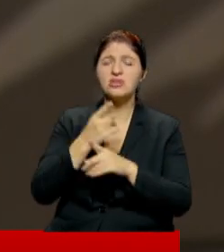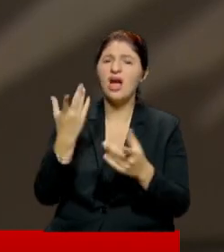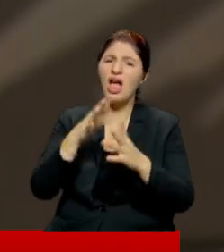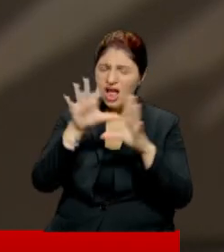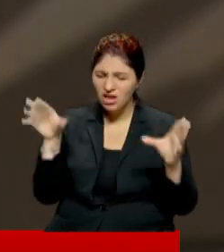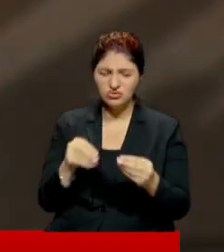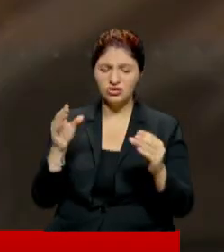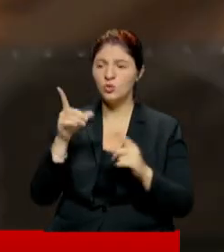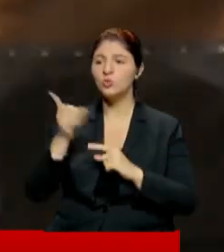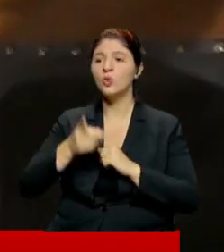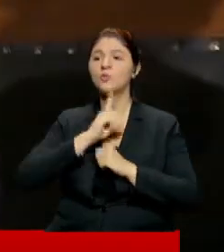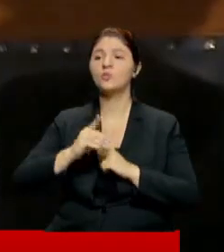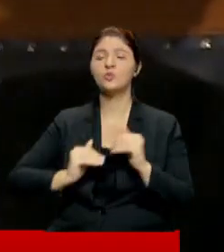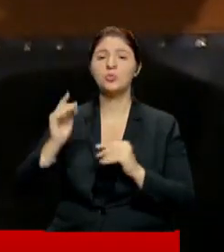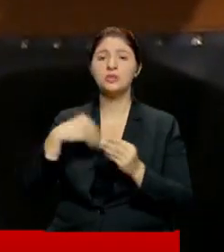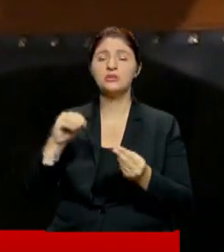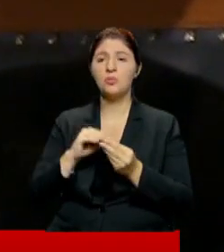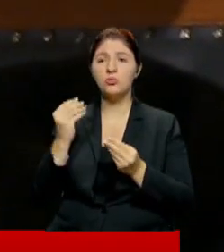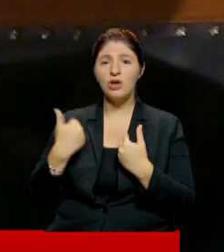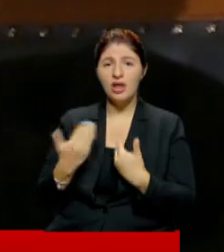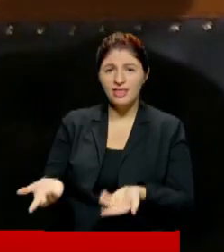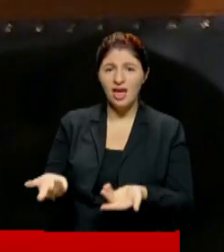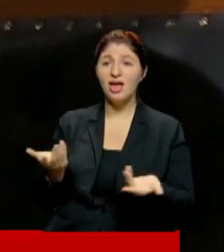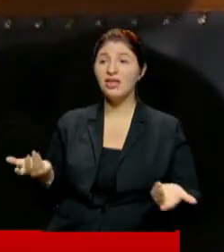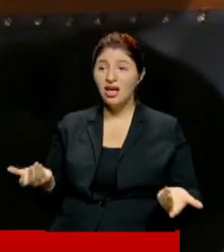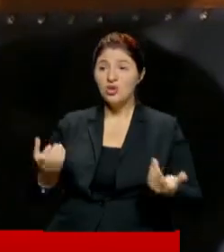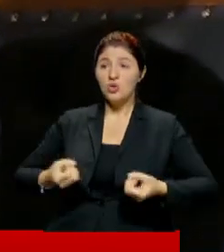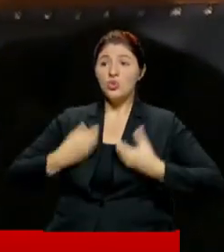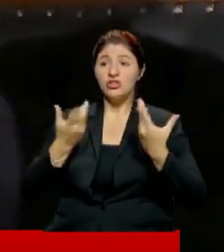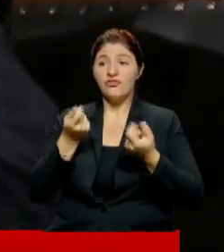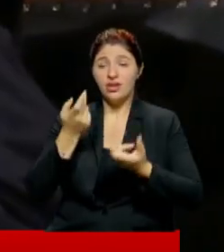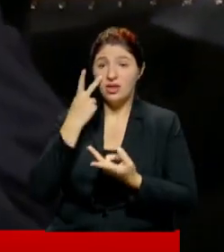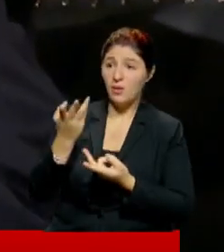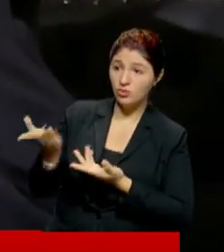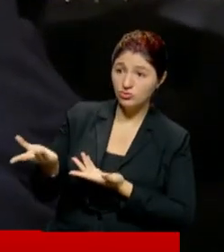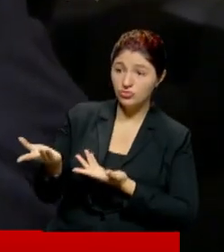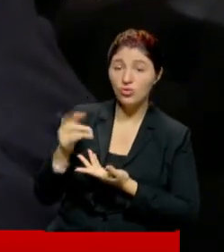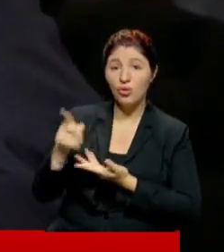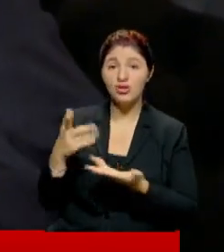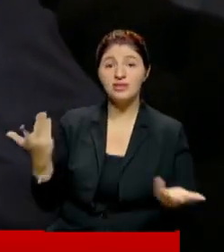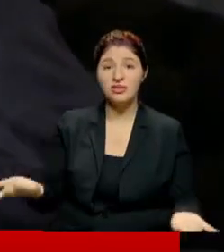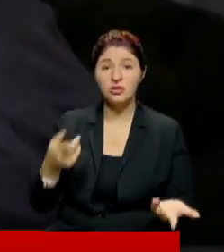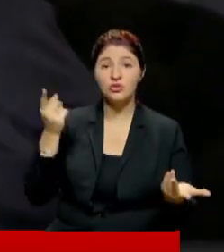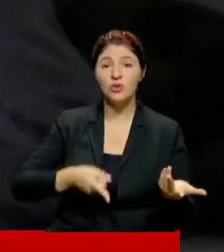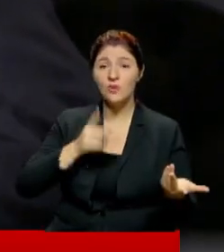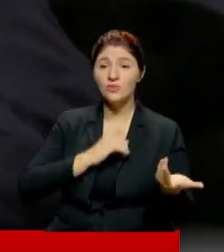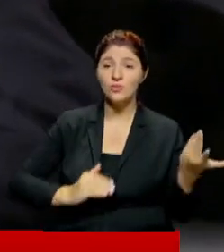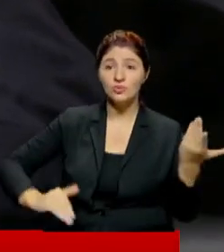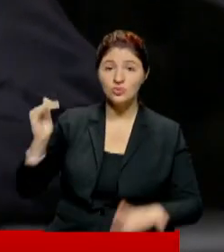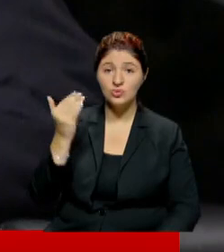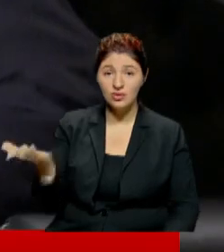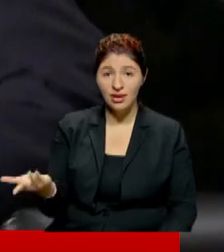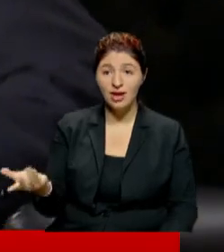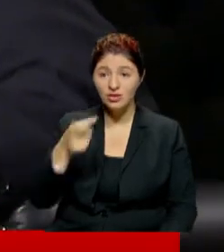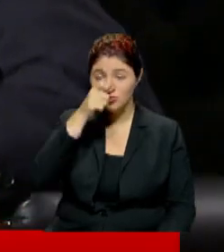şey aşağı yukarı yüzde 100'ün üstünde bir zam görmüş vaziyette üretici fiyatlarına bakıyorsunuz onlarda zaten yüzde yüzünü çok